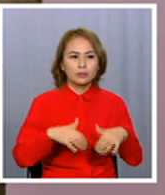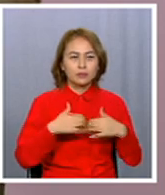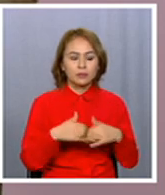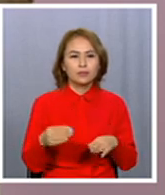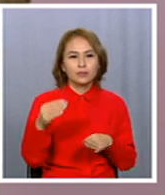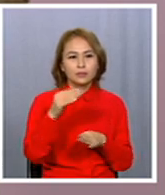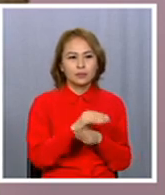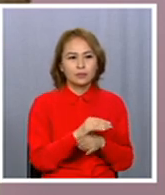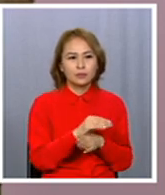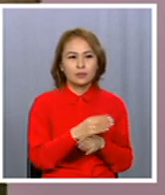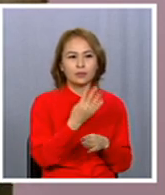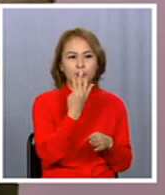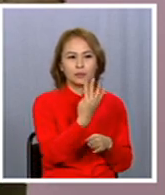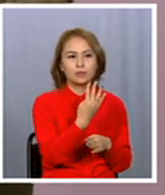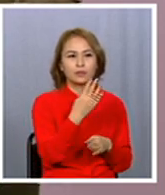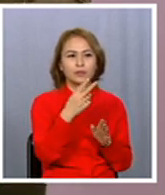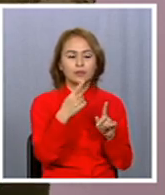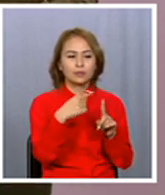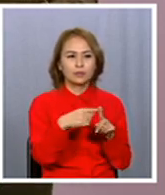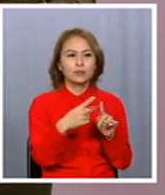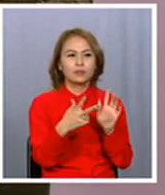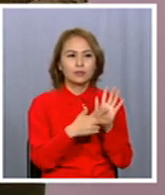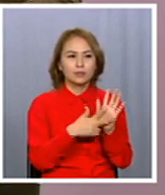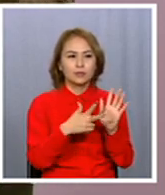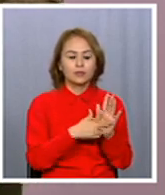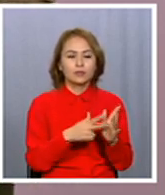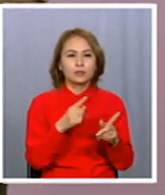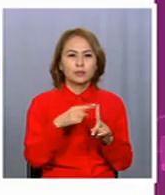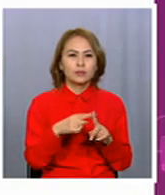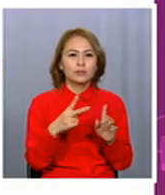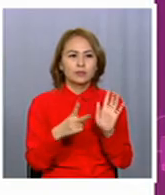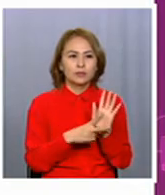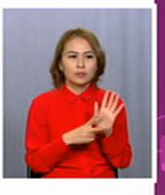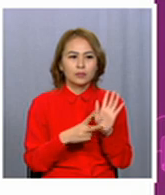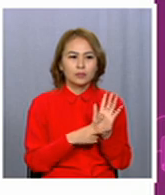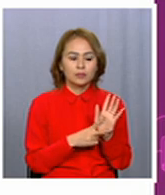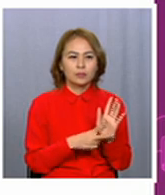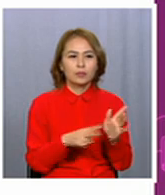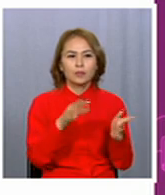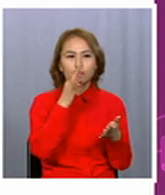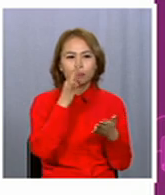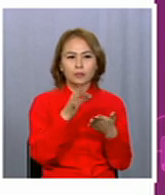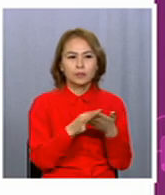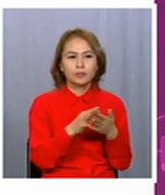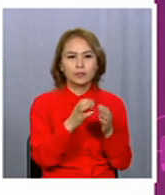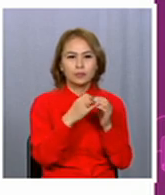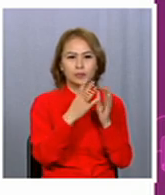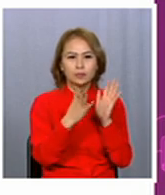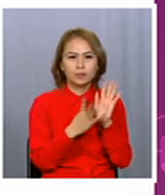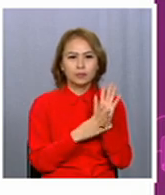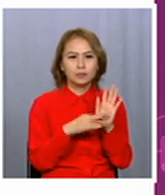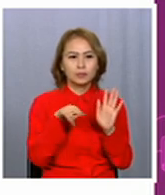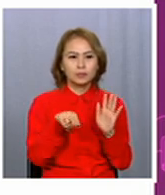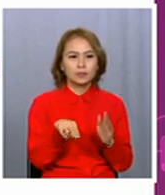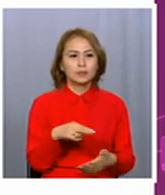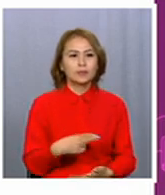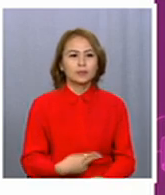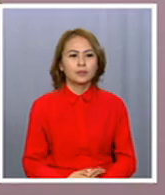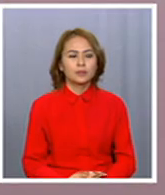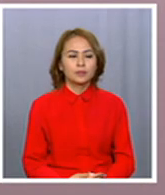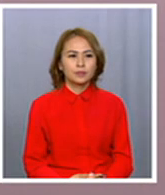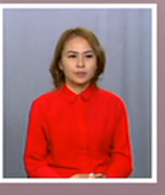қосамыз. 4-8-7 сандарын қосындысын табамыз. Қосындының мәні 19 пи-ға тең